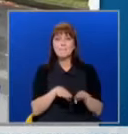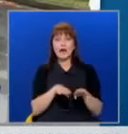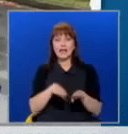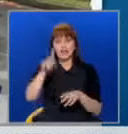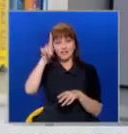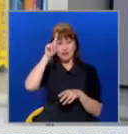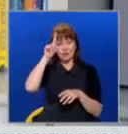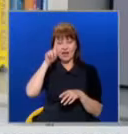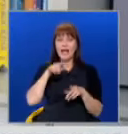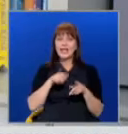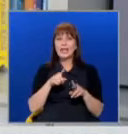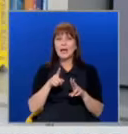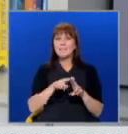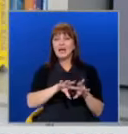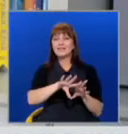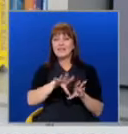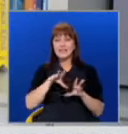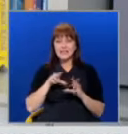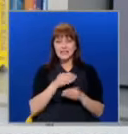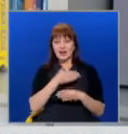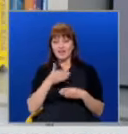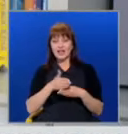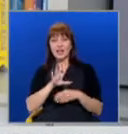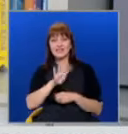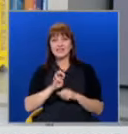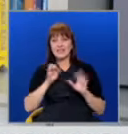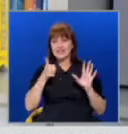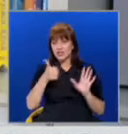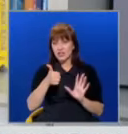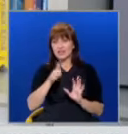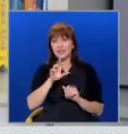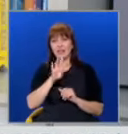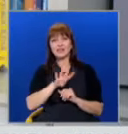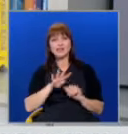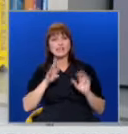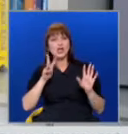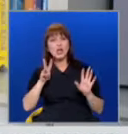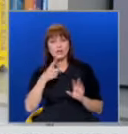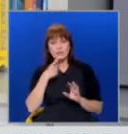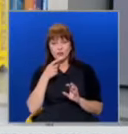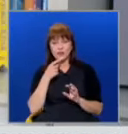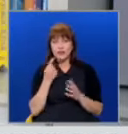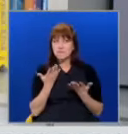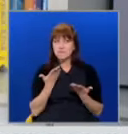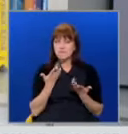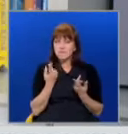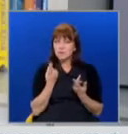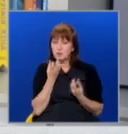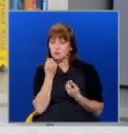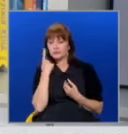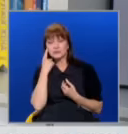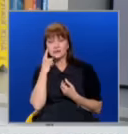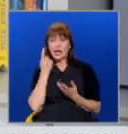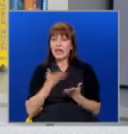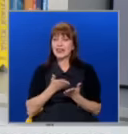приватизирани през края на 96-7-8 година по един доста странен начин. Там имаше едно убийство